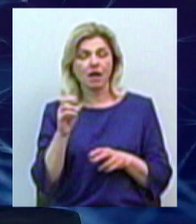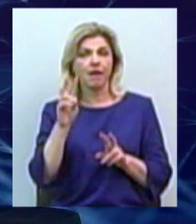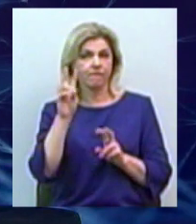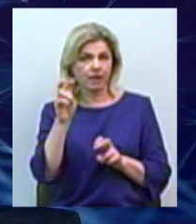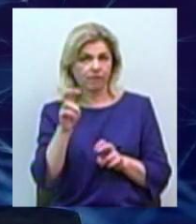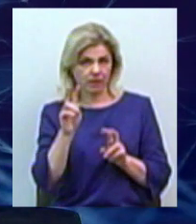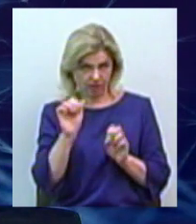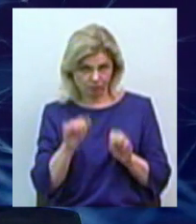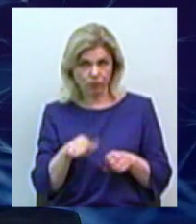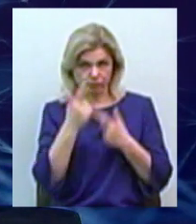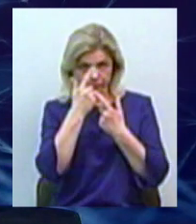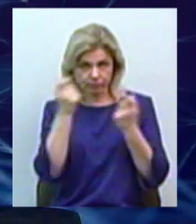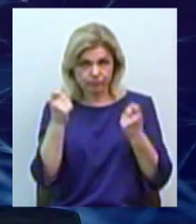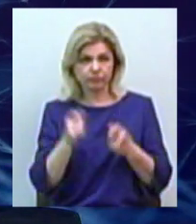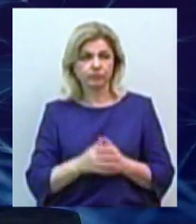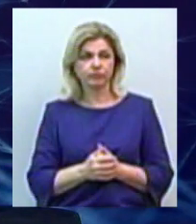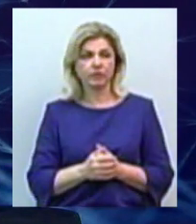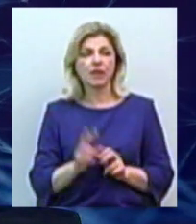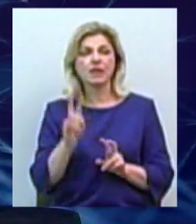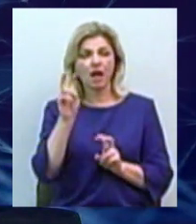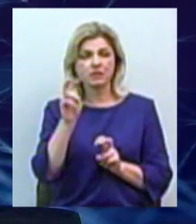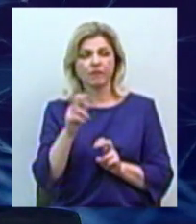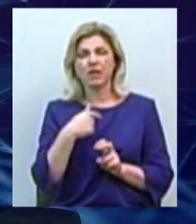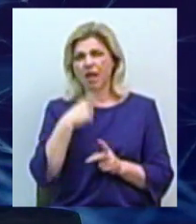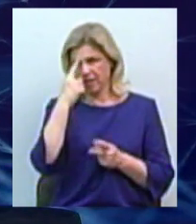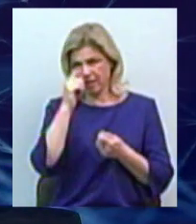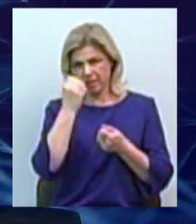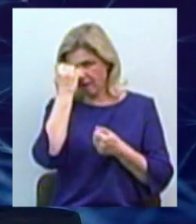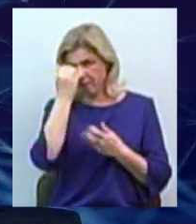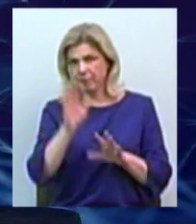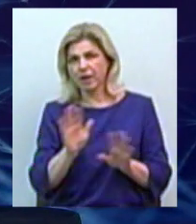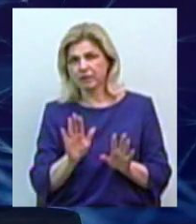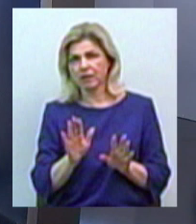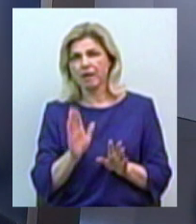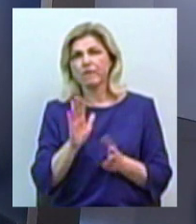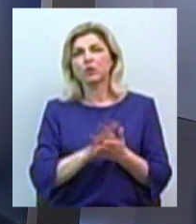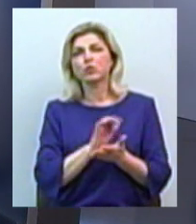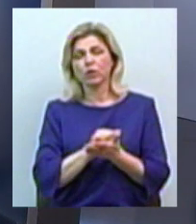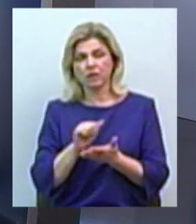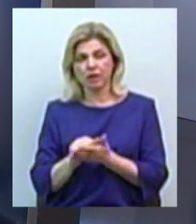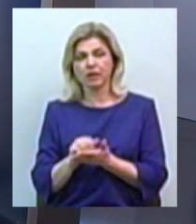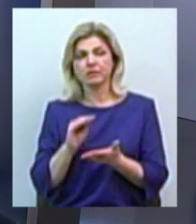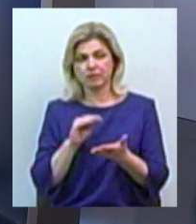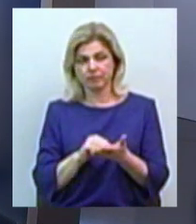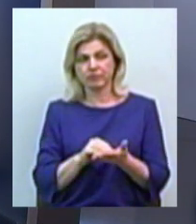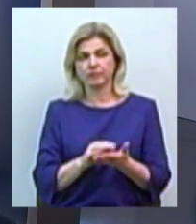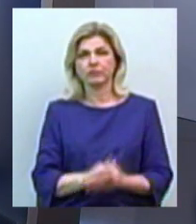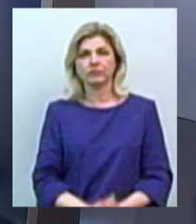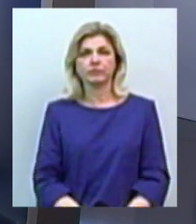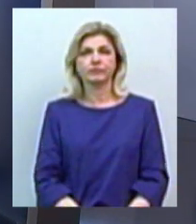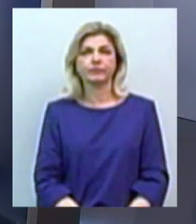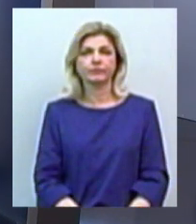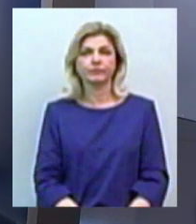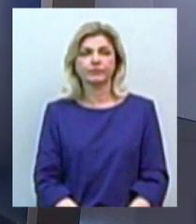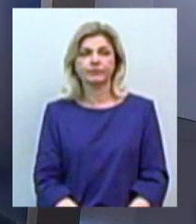можете озвучити? Назви я так до букви не пам'ятаю, в засобах масової інформації. Але точна інформація щодо зв'язків, так?